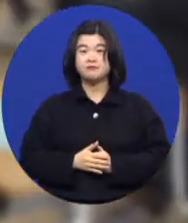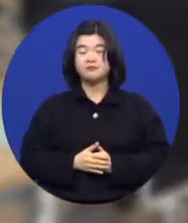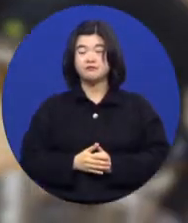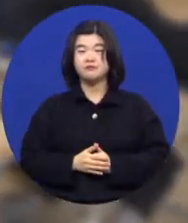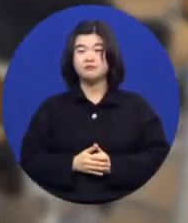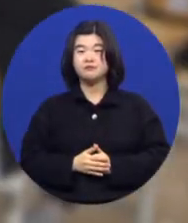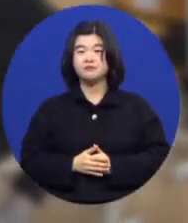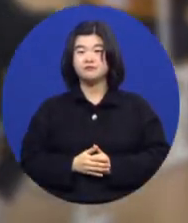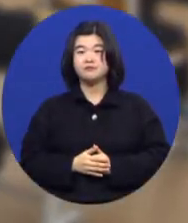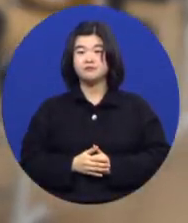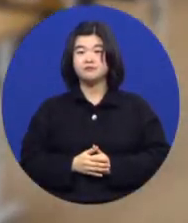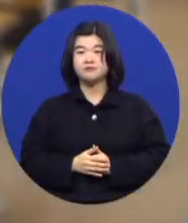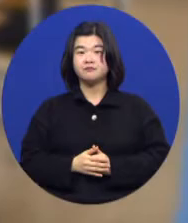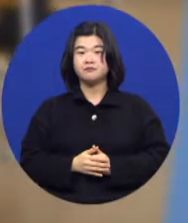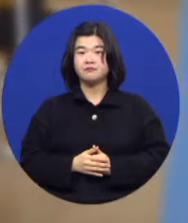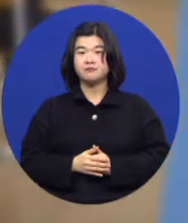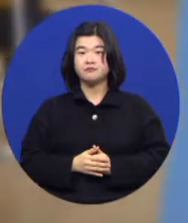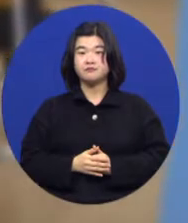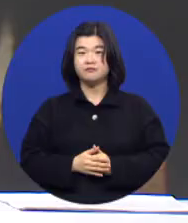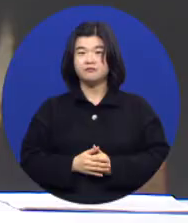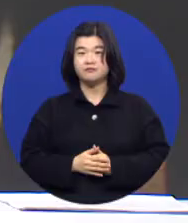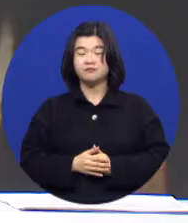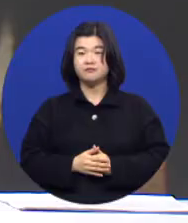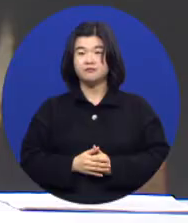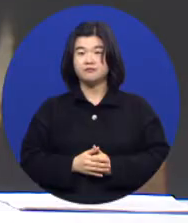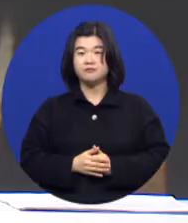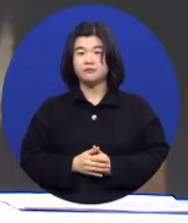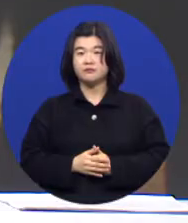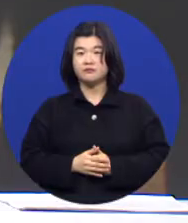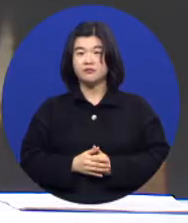MBC 뉴스 김항섭입니다.